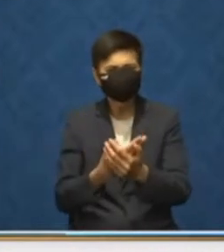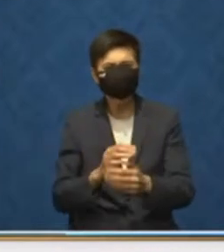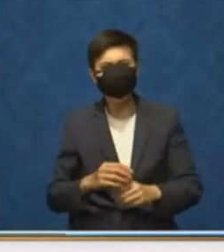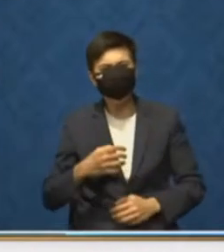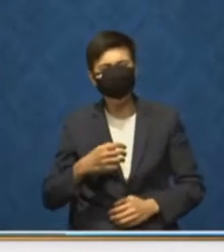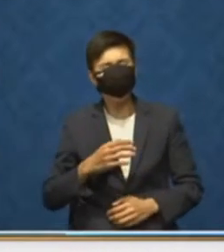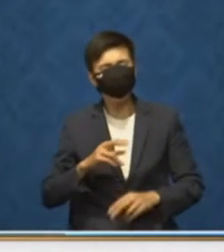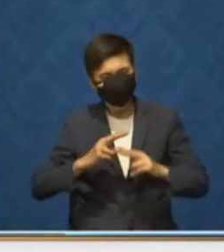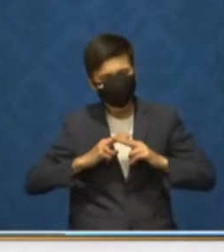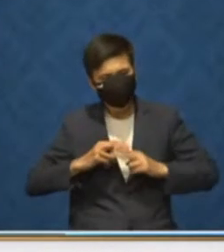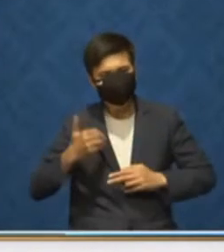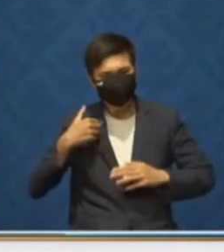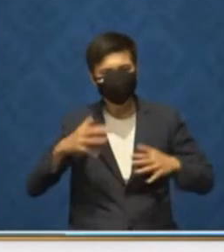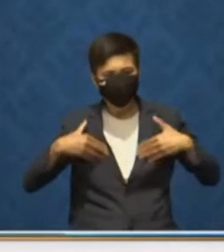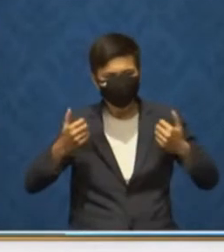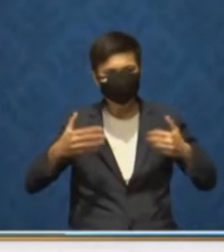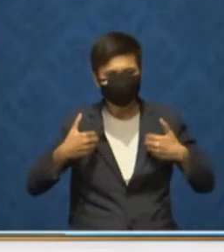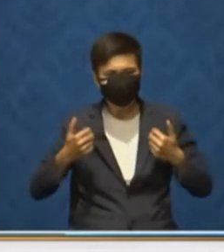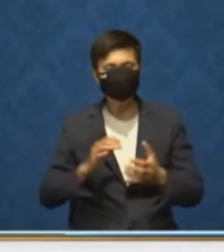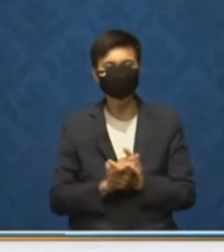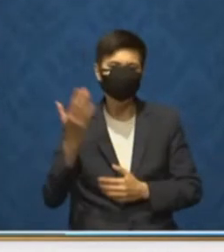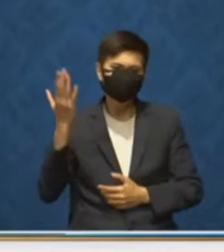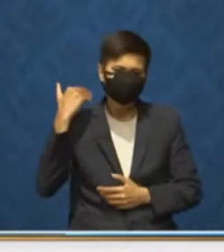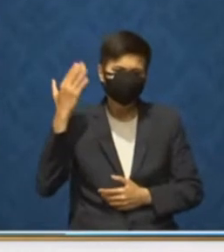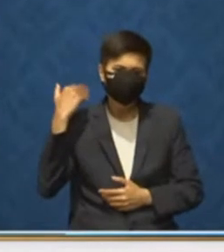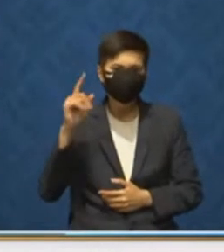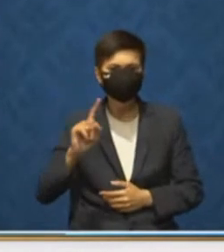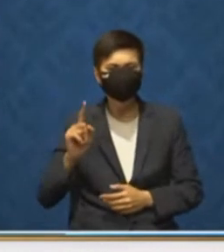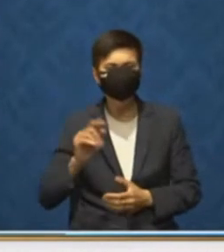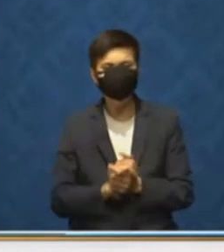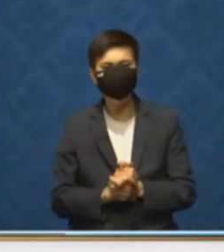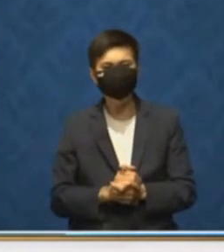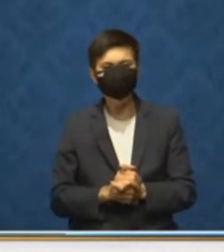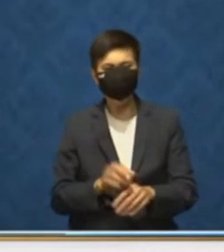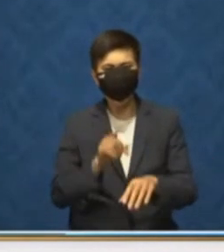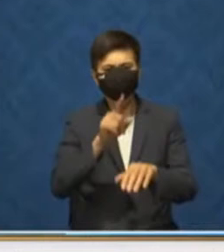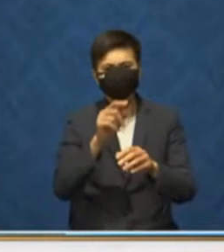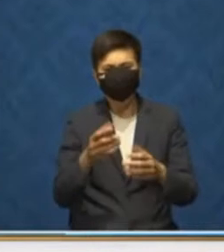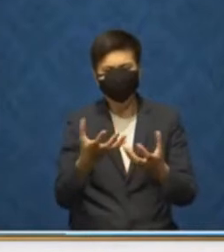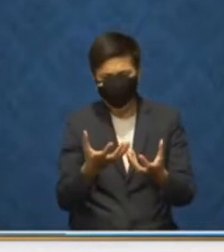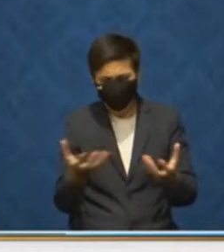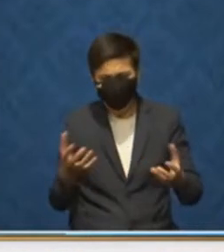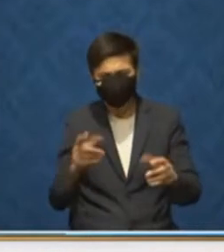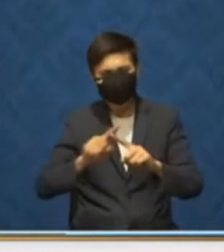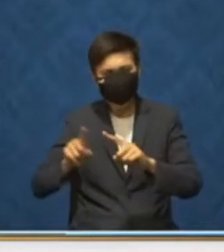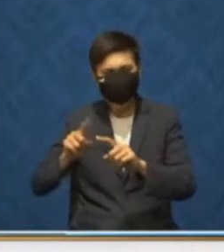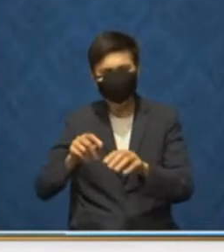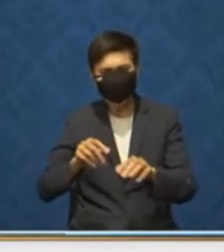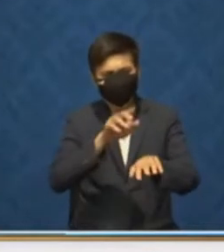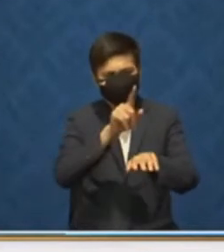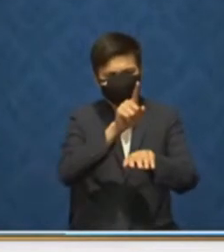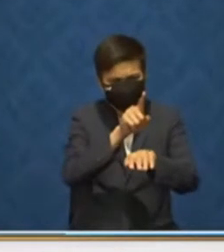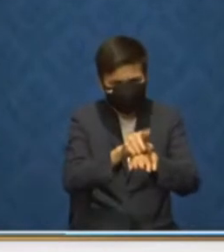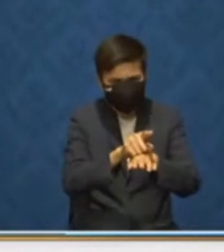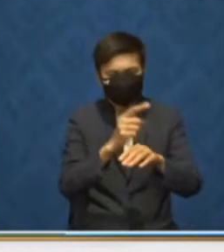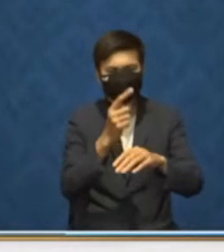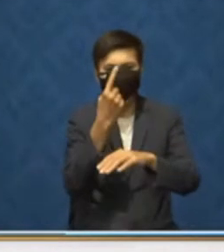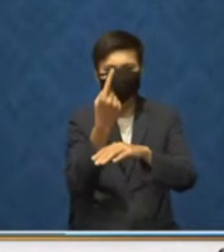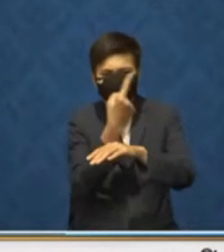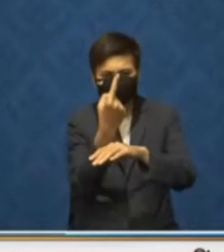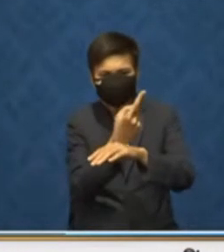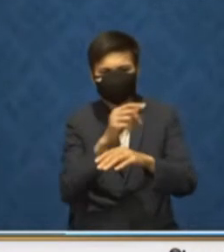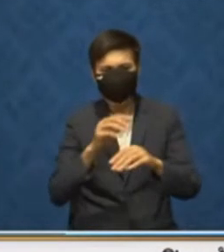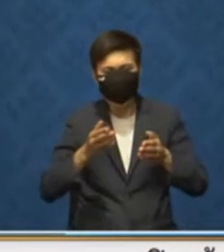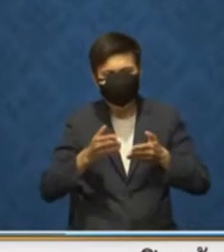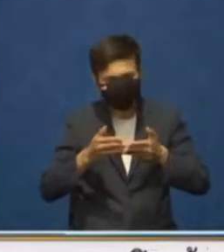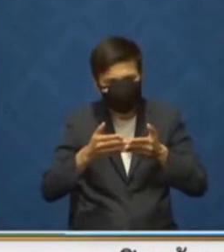เมื่อกี้ก็ตั้งแต่นะครับอาวุธยุทโธปกรณ์เรื่อยมาสวัสดิการนะเลยมาบ้านพักนะ